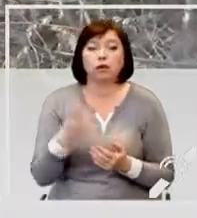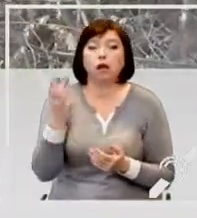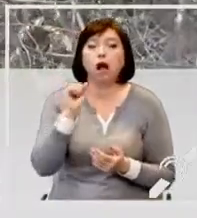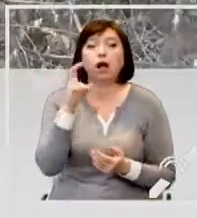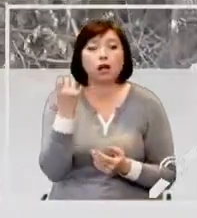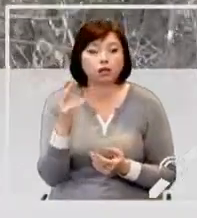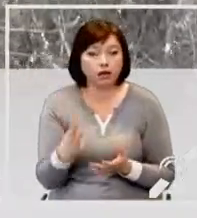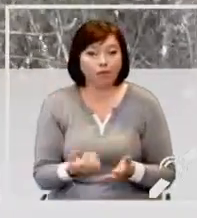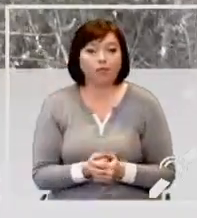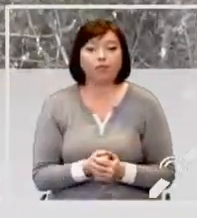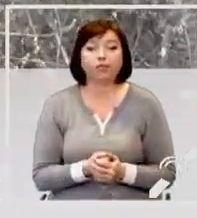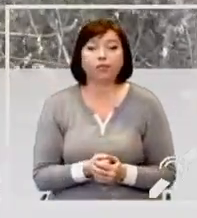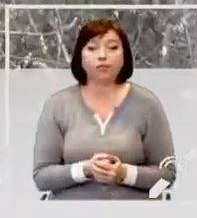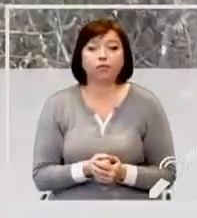salcăm.